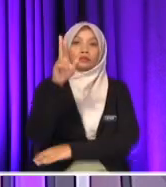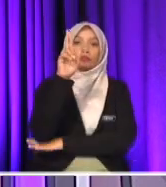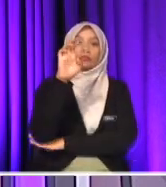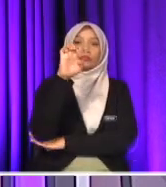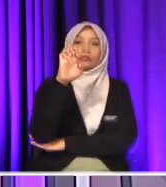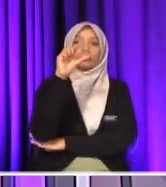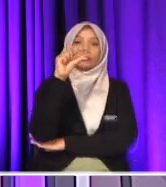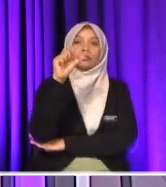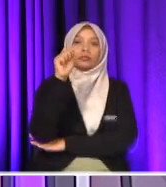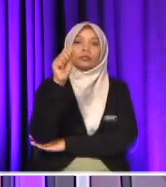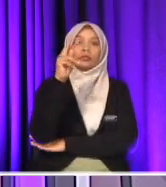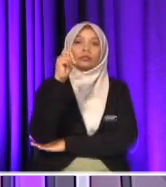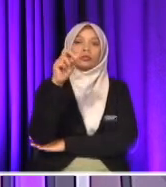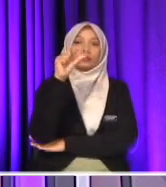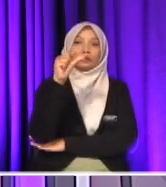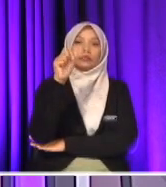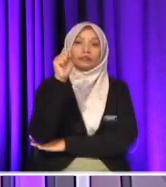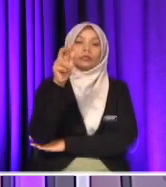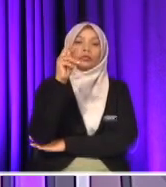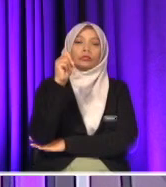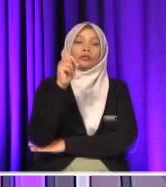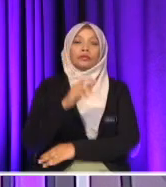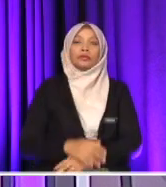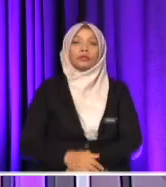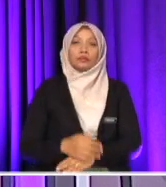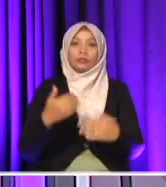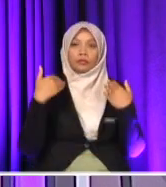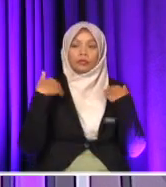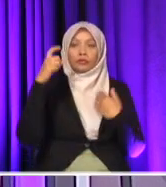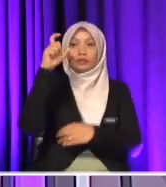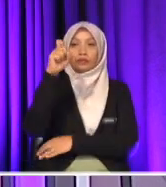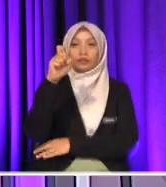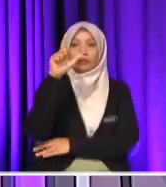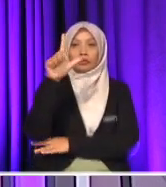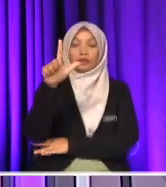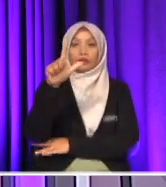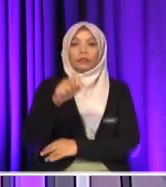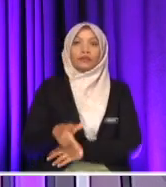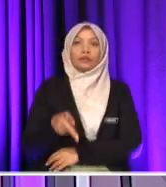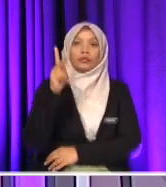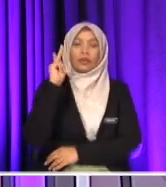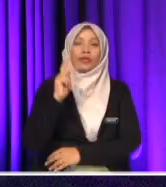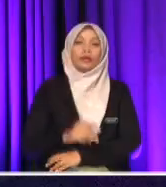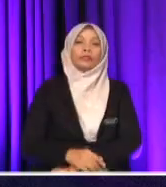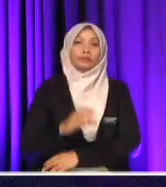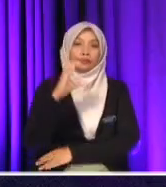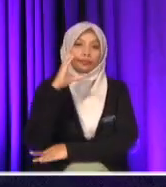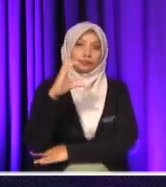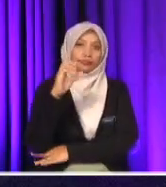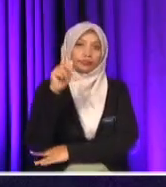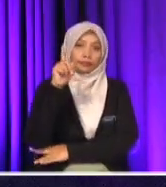akan mewakili sini adalah XL dan di bawah tadi komponen apa? Pemuat, ya, pandai.